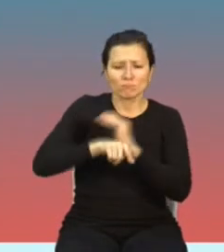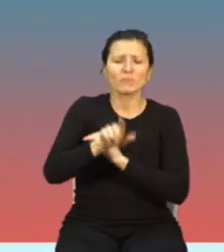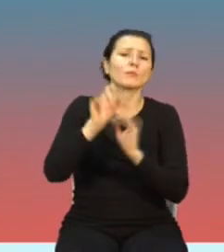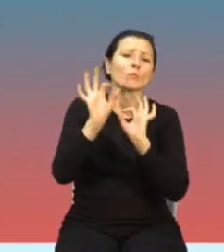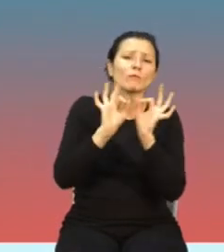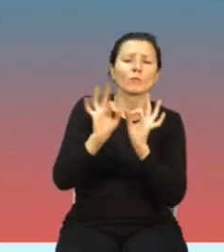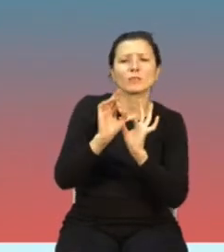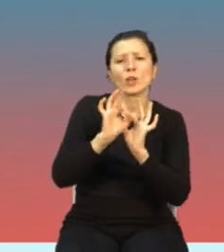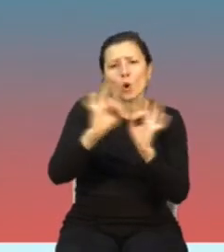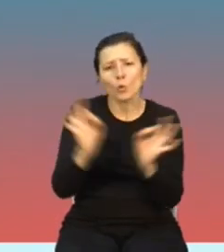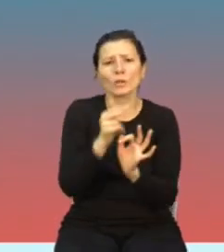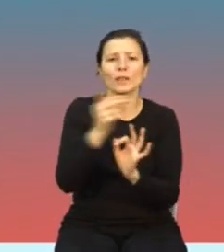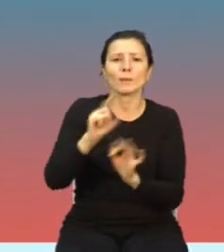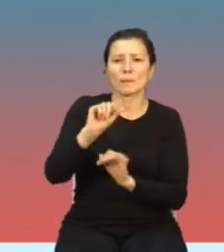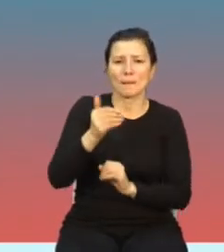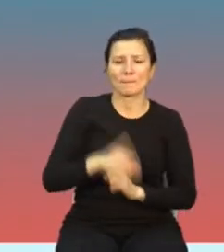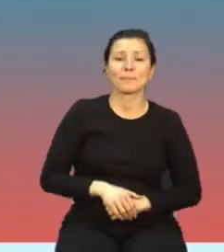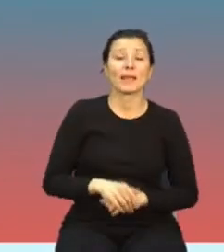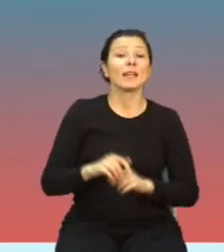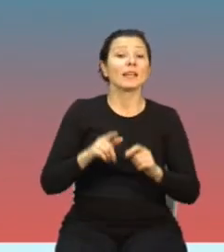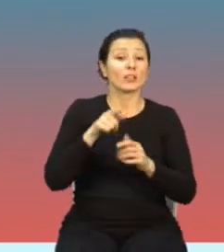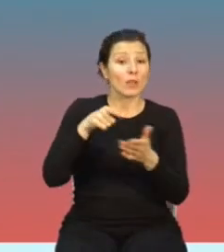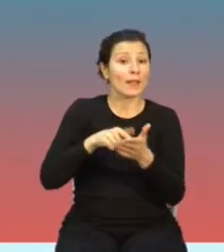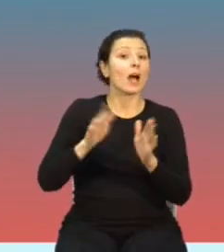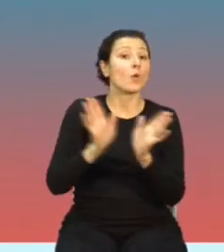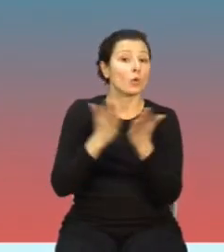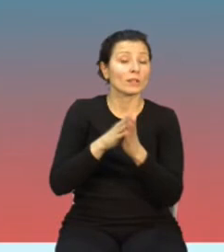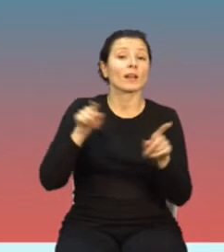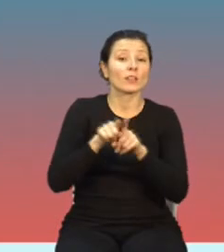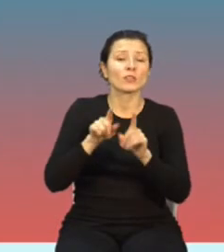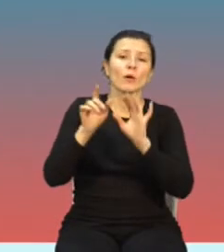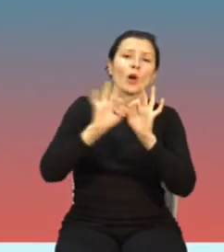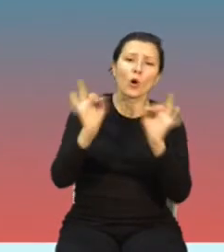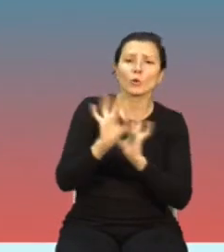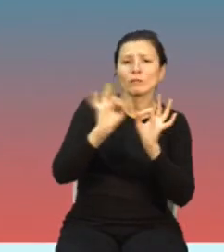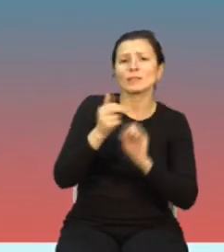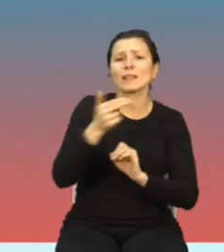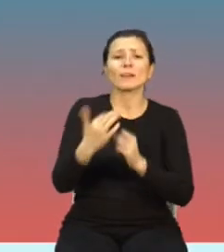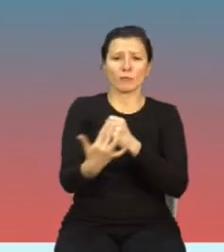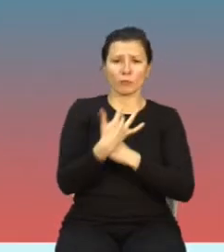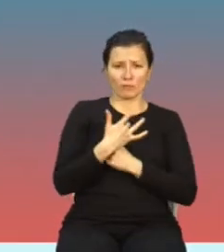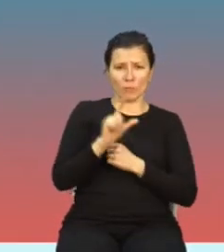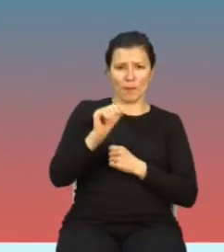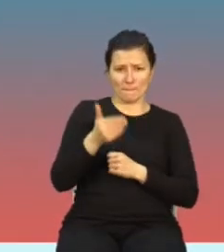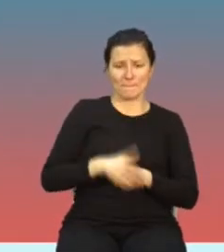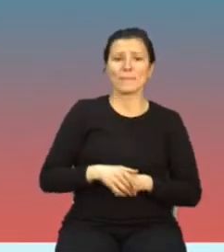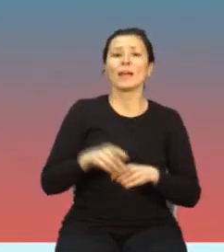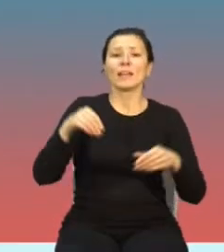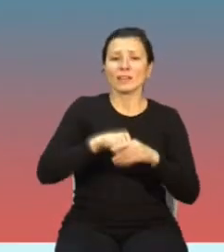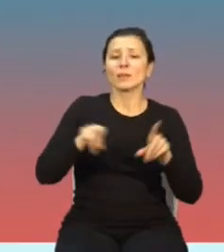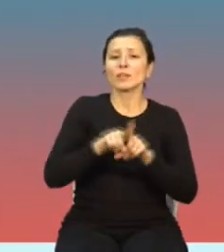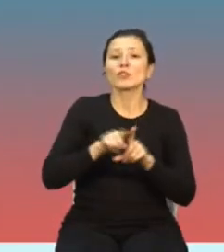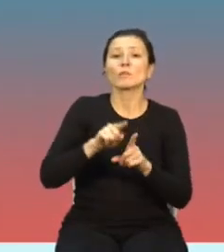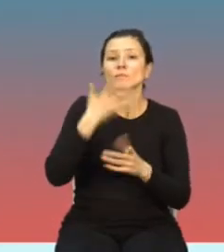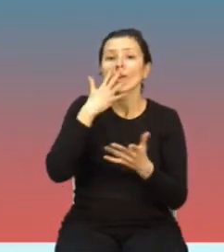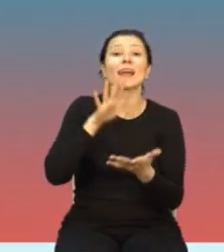elektromagnetycznego. Tam są też ogólne informacje na temat ekspozycji na pole elektromagnetyczne i tam też są rekomendacje